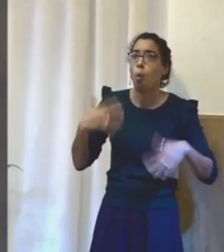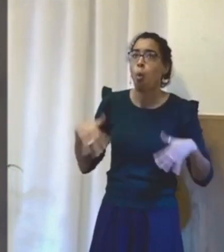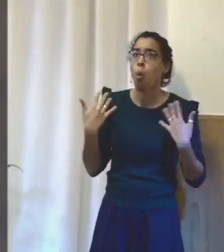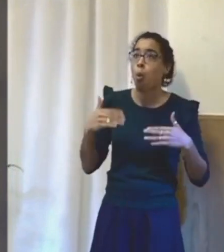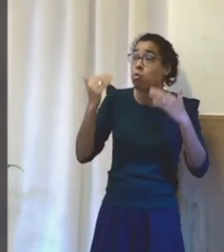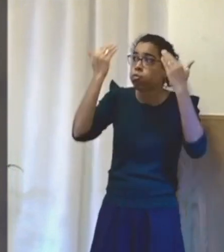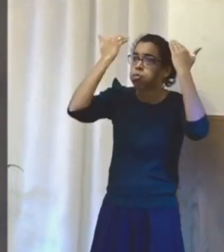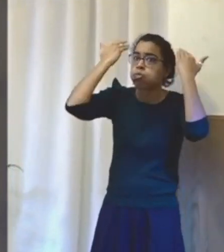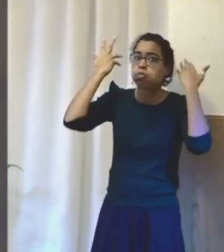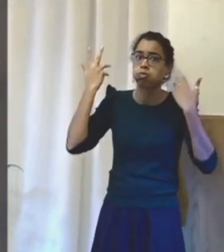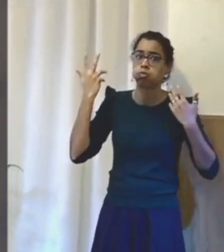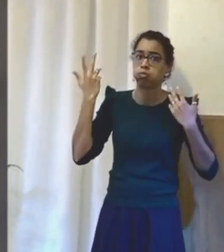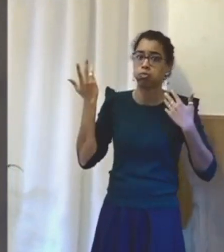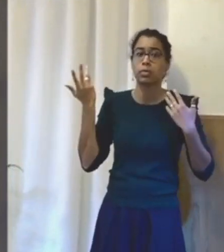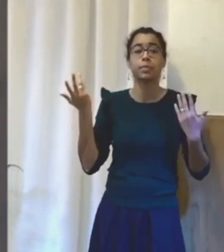Maintenant,